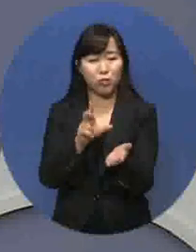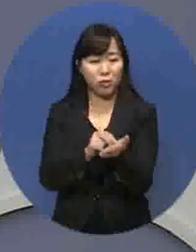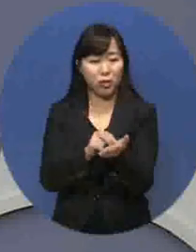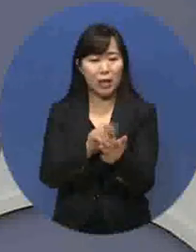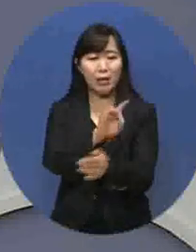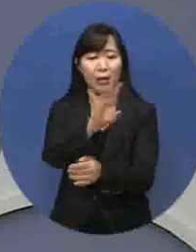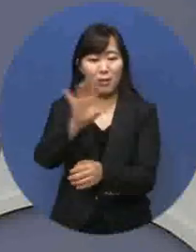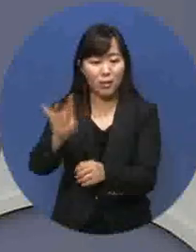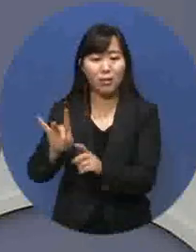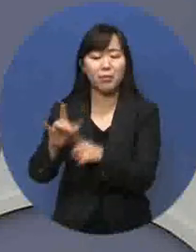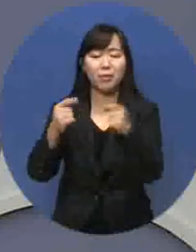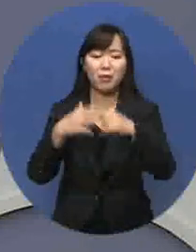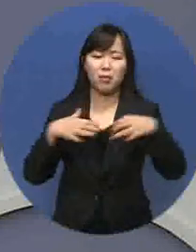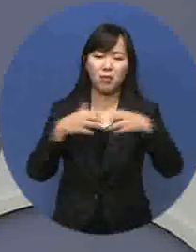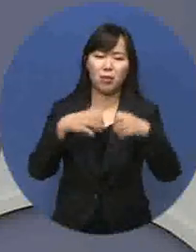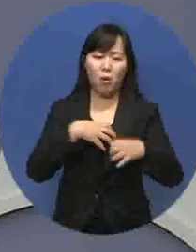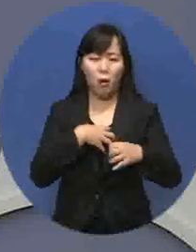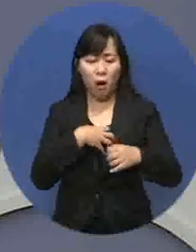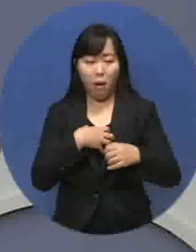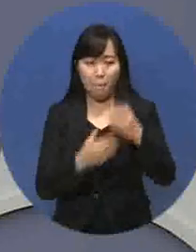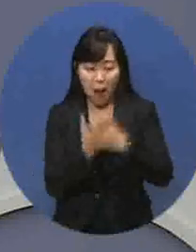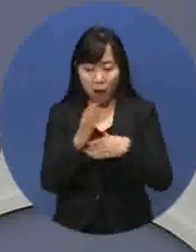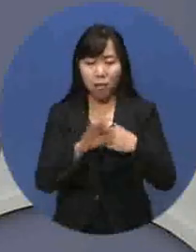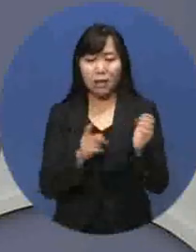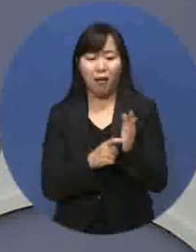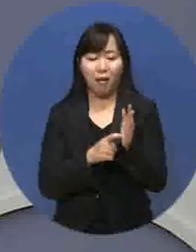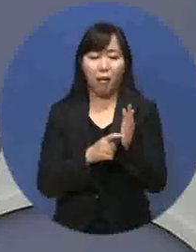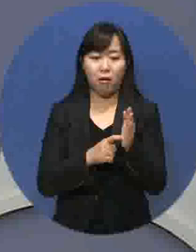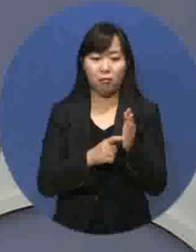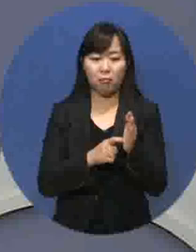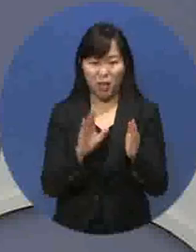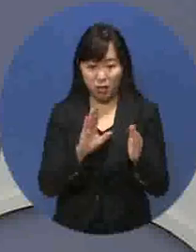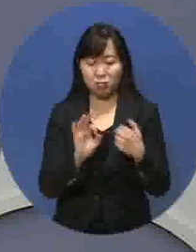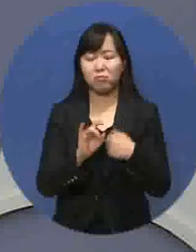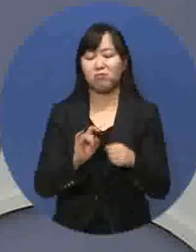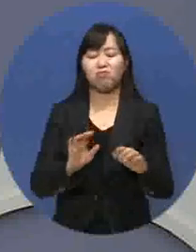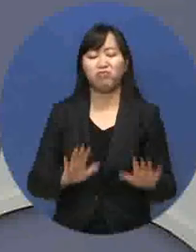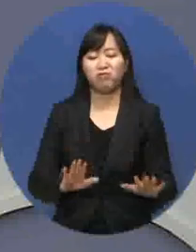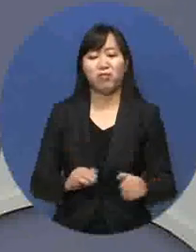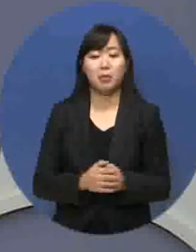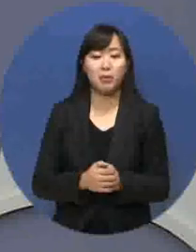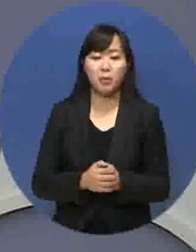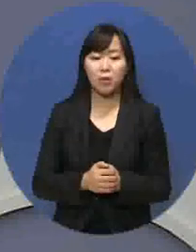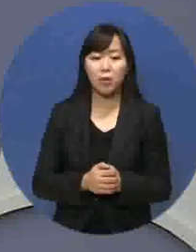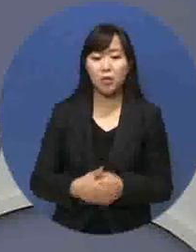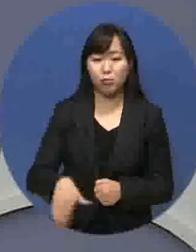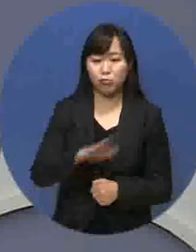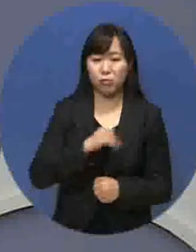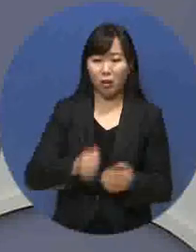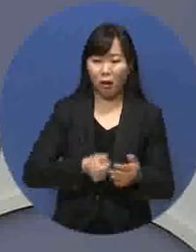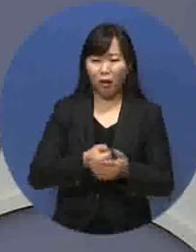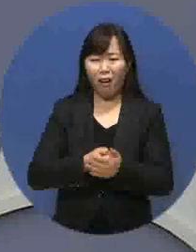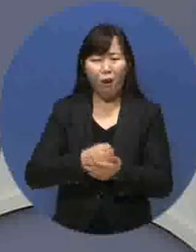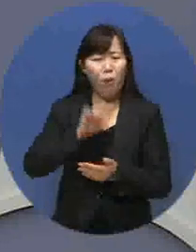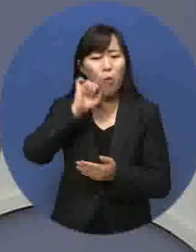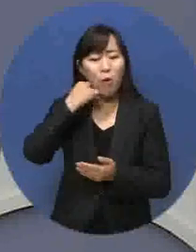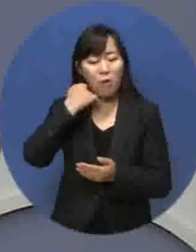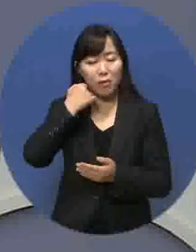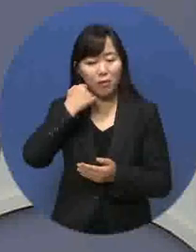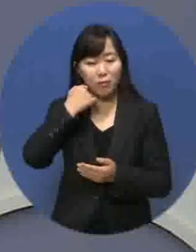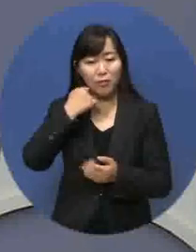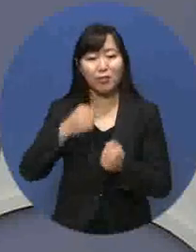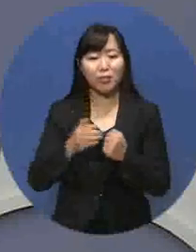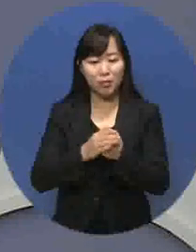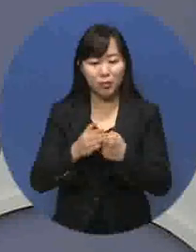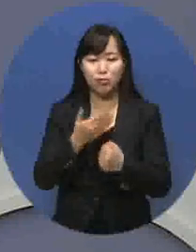가끔 가다가 이게 전쟁 위기가 발발하면 긴급해지고 그렇지 않은 경우는 안 긴급해지고 이게 근데 우리가 선택할 수가 없다 보니까